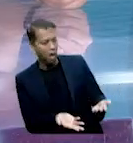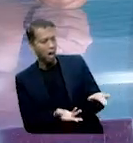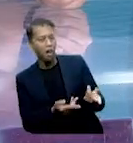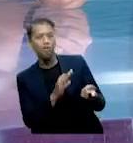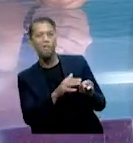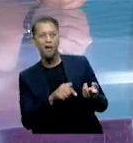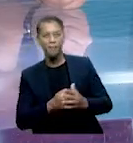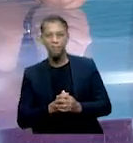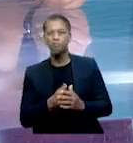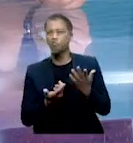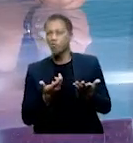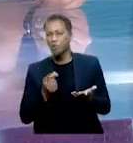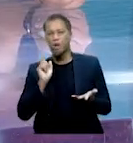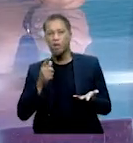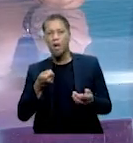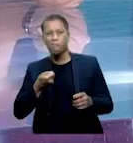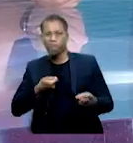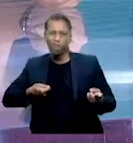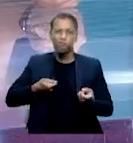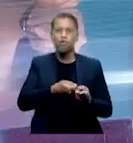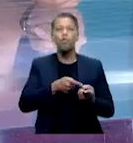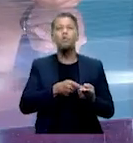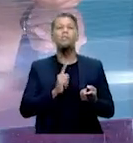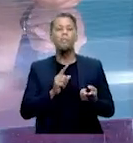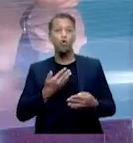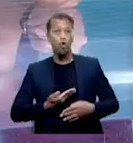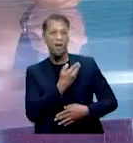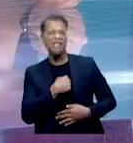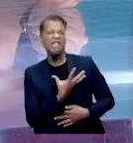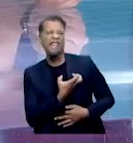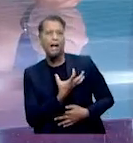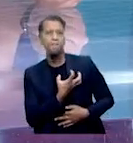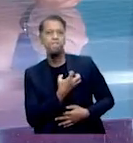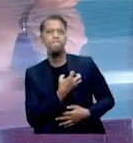dibunuh oleh seseorang dengan senjata tajam. Motif pembunuhan diduga karena dendam.